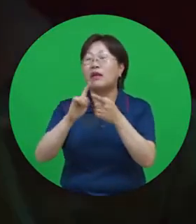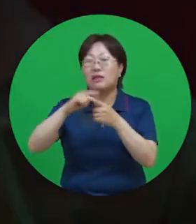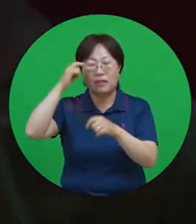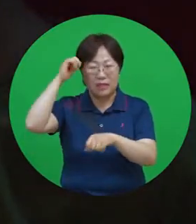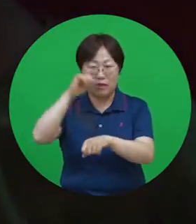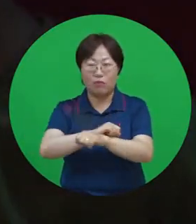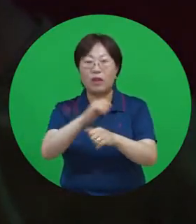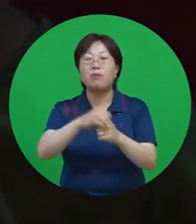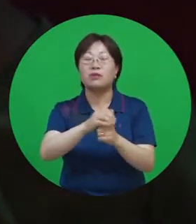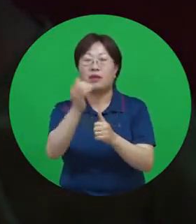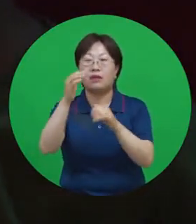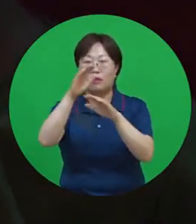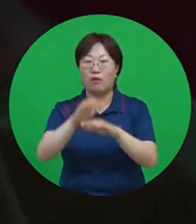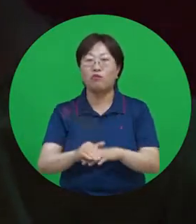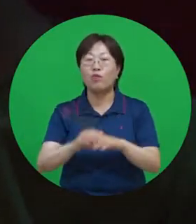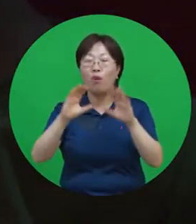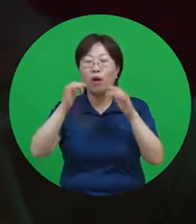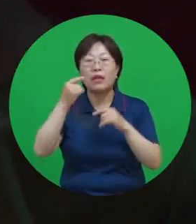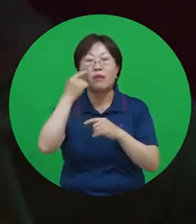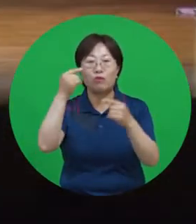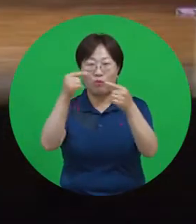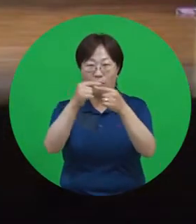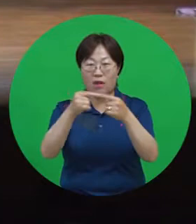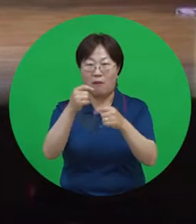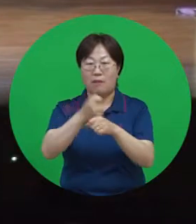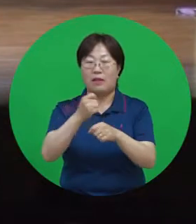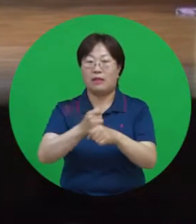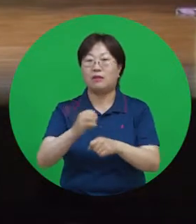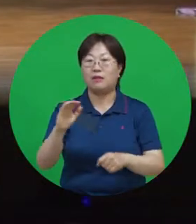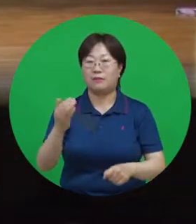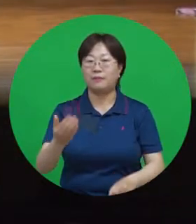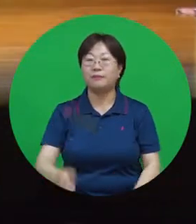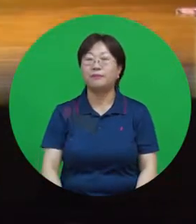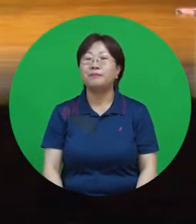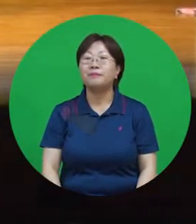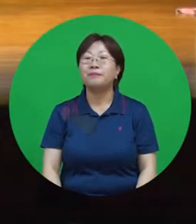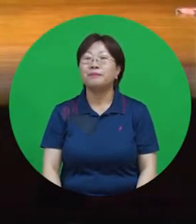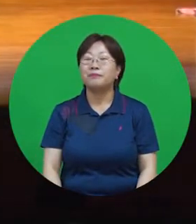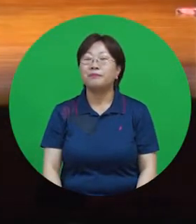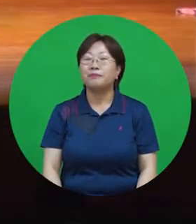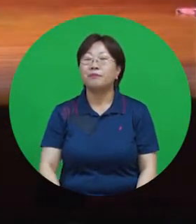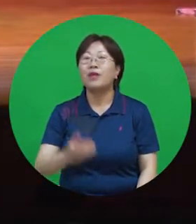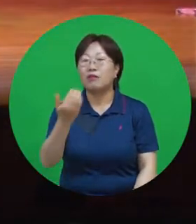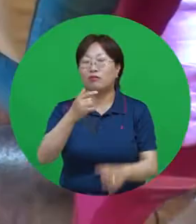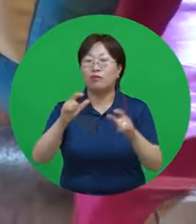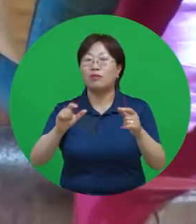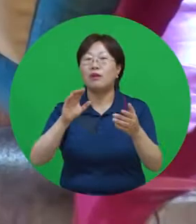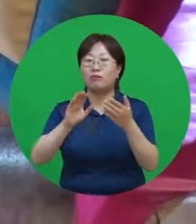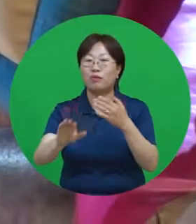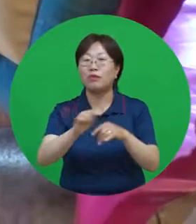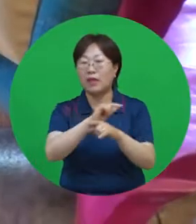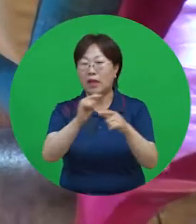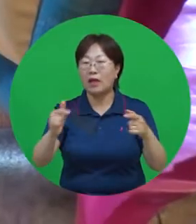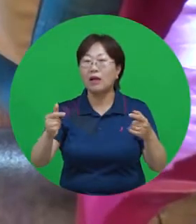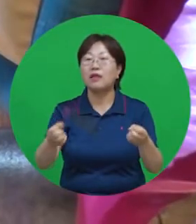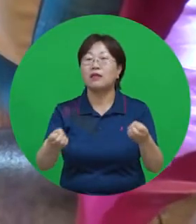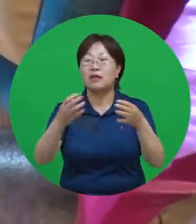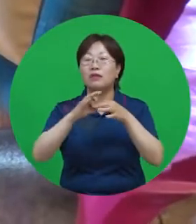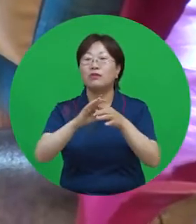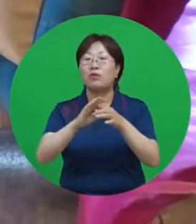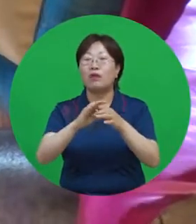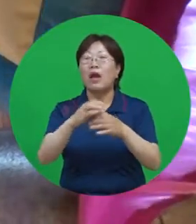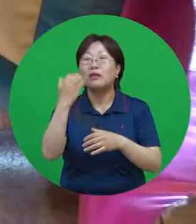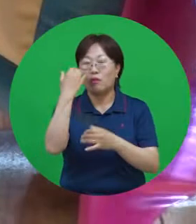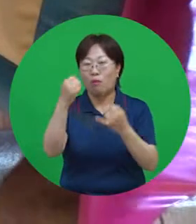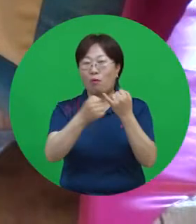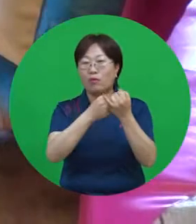지혜롭게 벗어난다는 내용으로 어린이들 눈높이에 맞게 구성됐습니다 구로구는 앞으로도 다양한 행사를